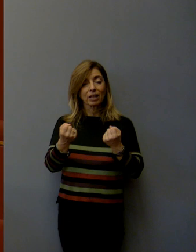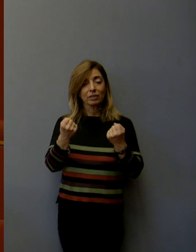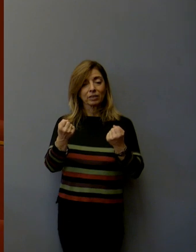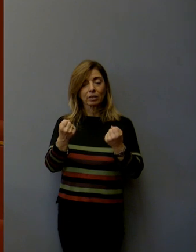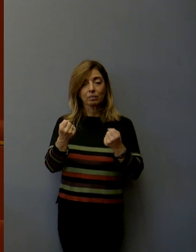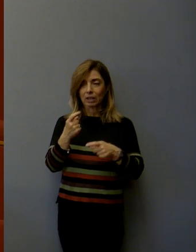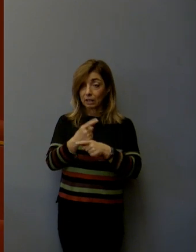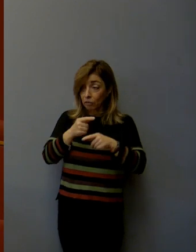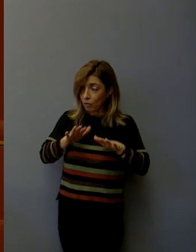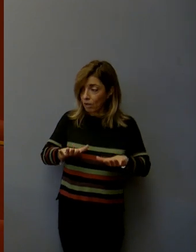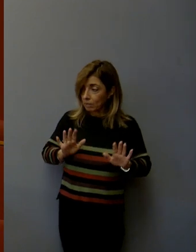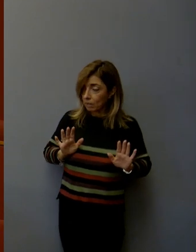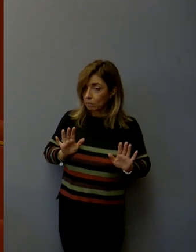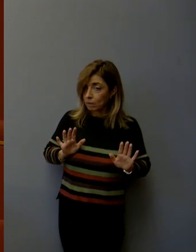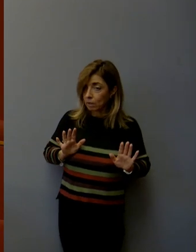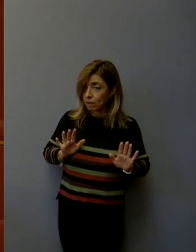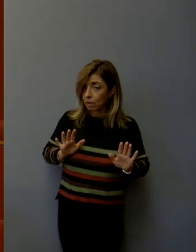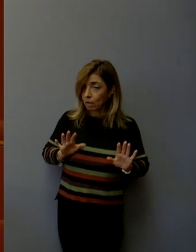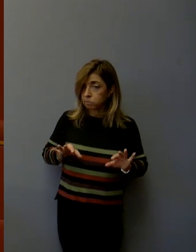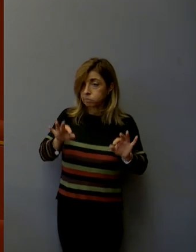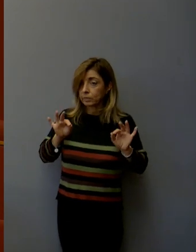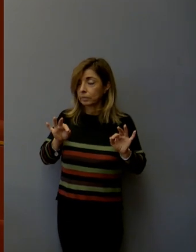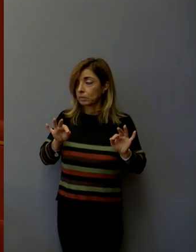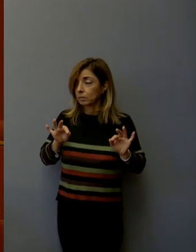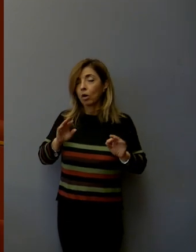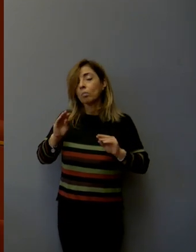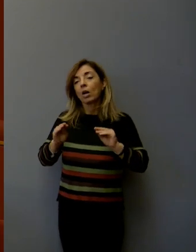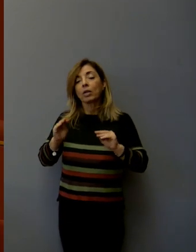fermarmi No no chiedevo